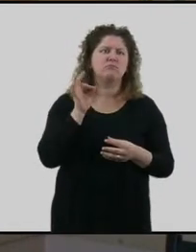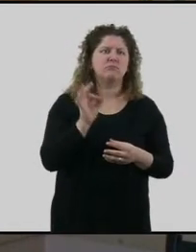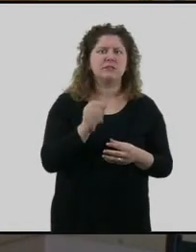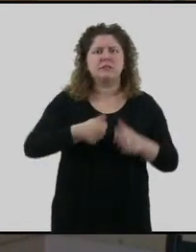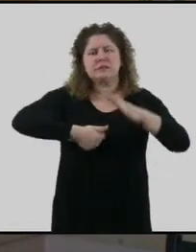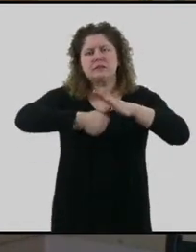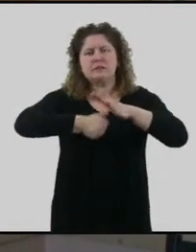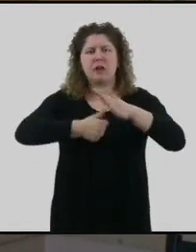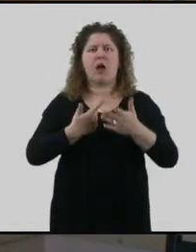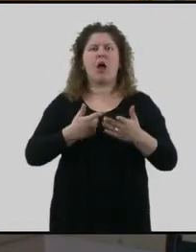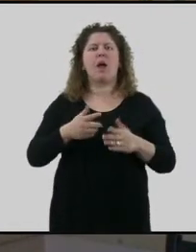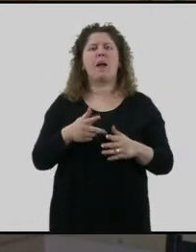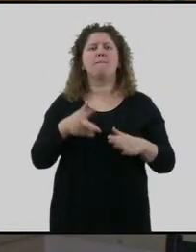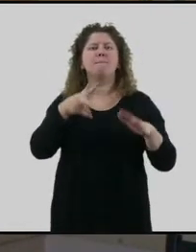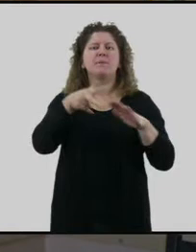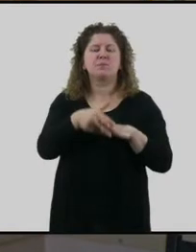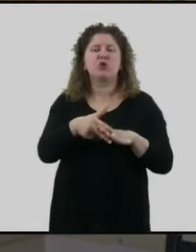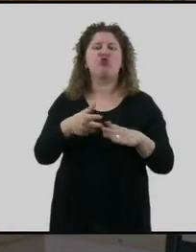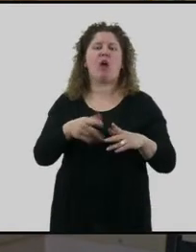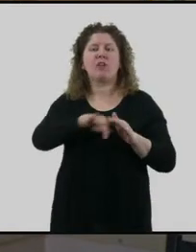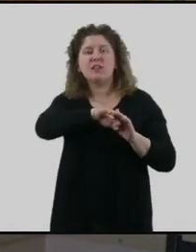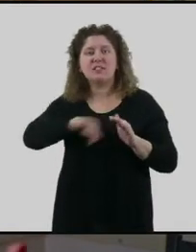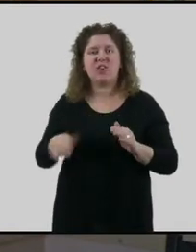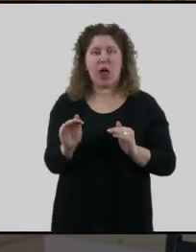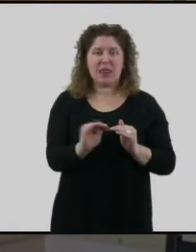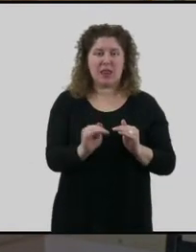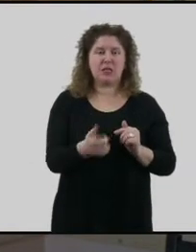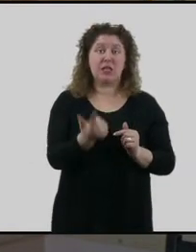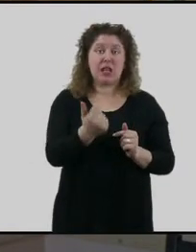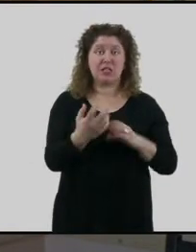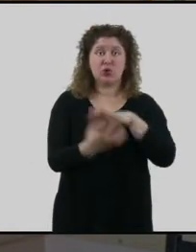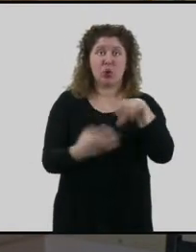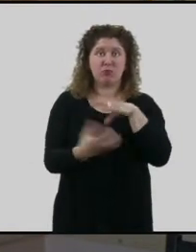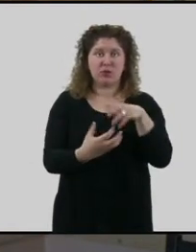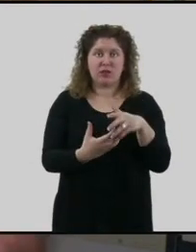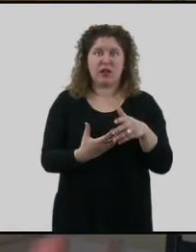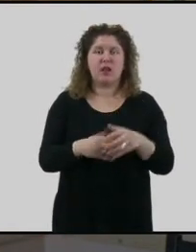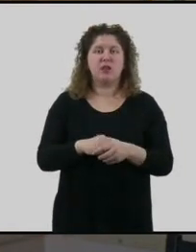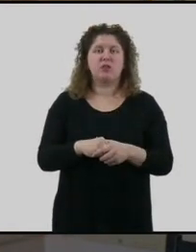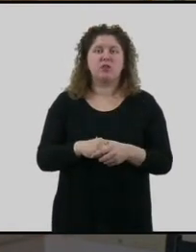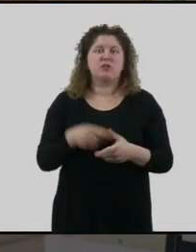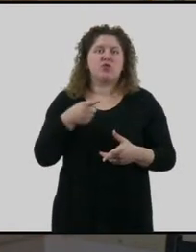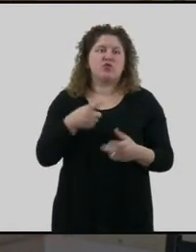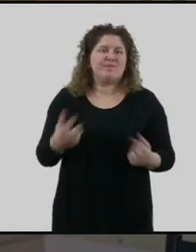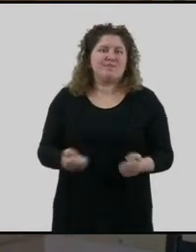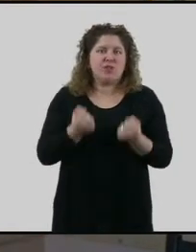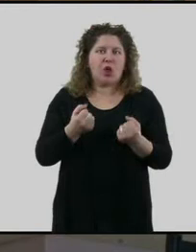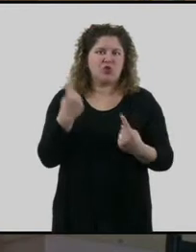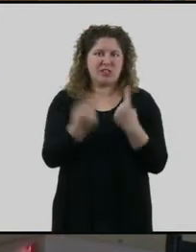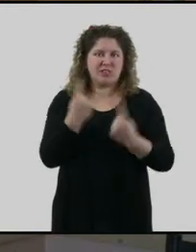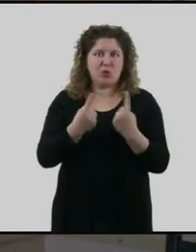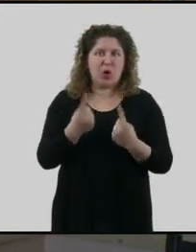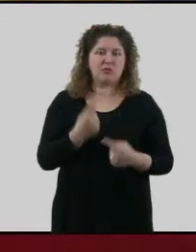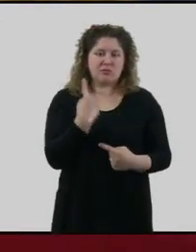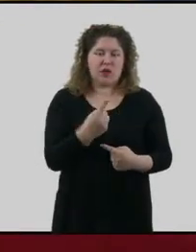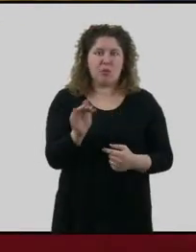cilj naših aktivnosti prevencija izdvajanja djeteta iz obitelji. To je u biti ono što se najteža posljedica svih tih nekakvih loših okolnosti obitelji koje